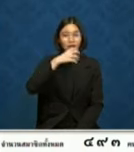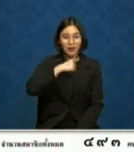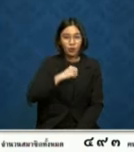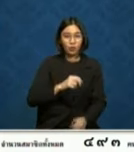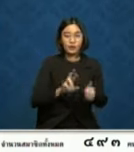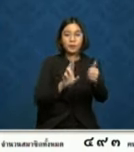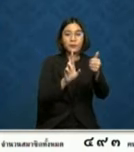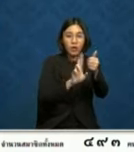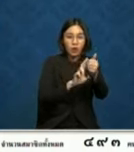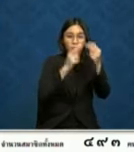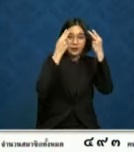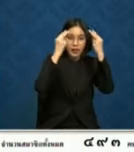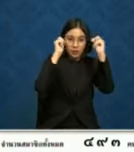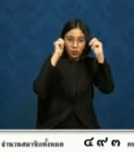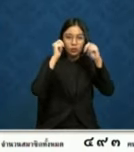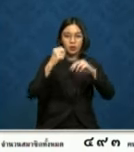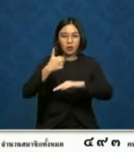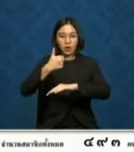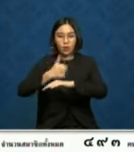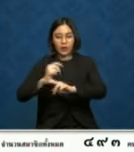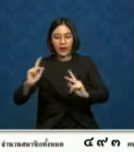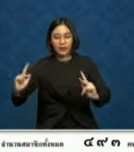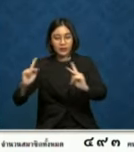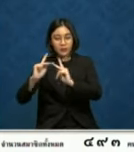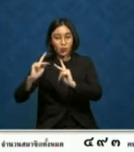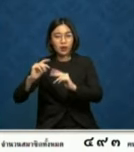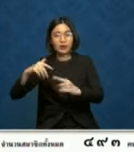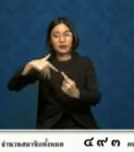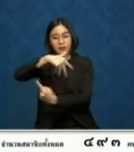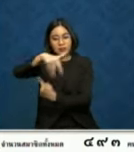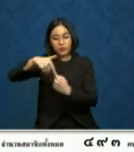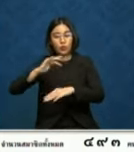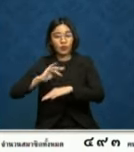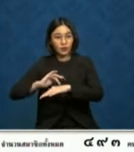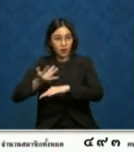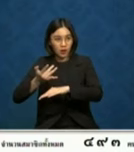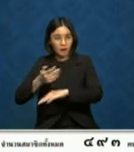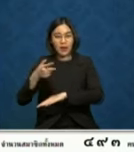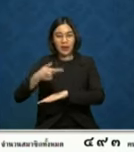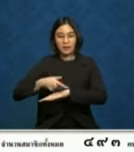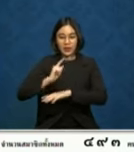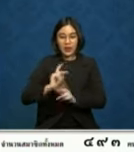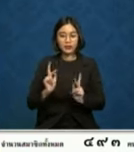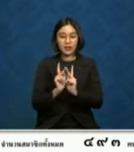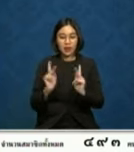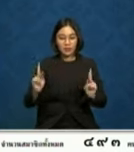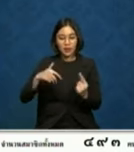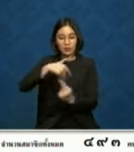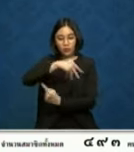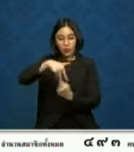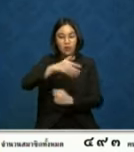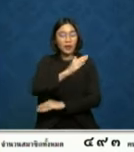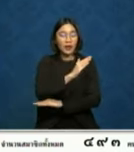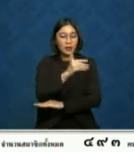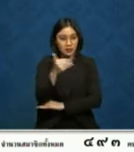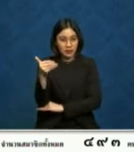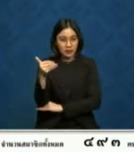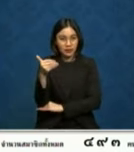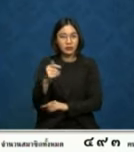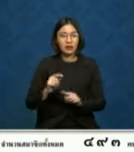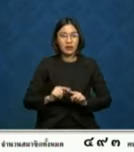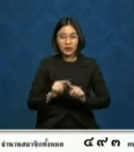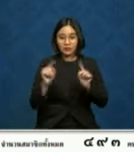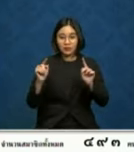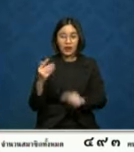นายกเป็นทั้งรัฐมนตรีว่าการกระทรวงทรัพย์และก็เป็นประธานคณะกรรมการสิ่งแวดล้อมแห่งชาติแต่